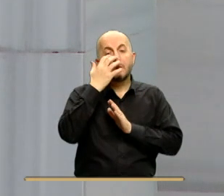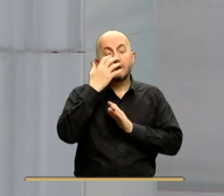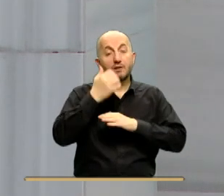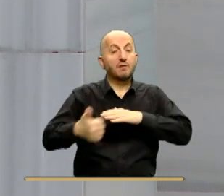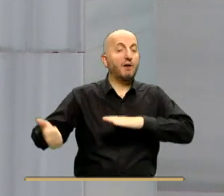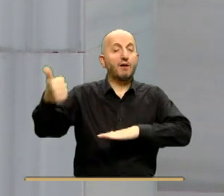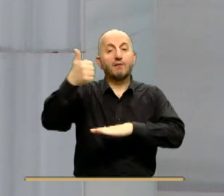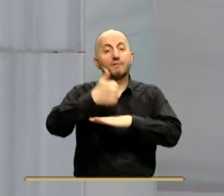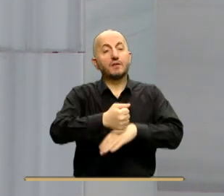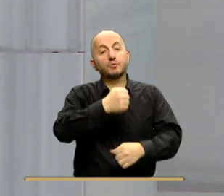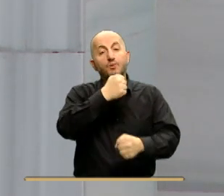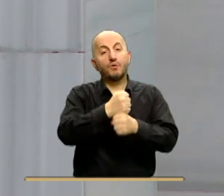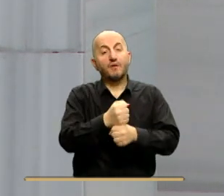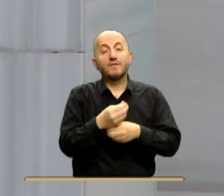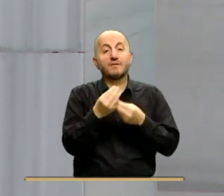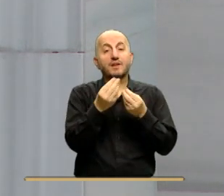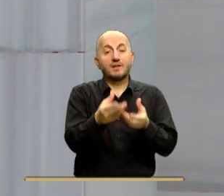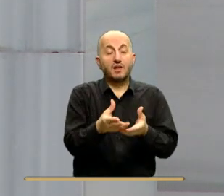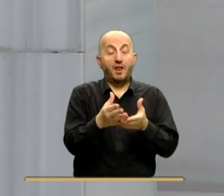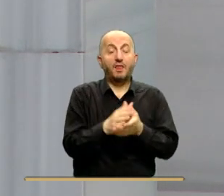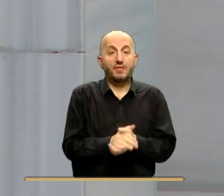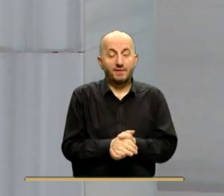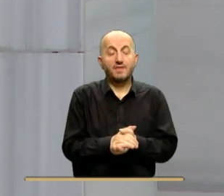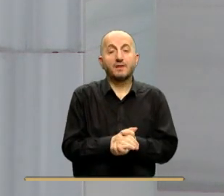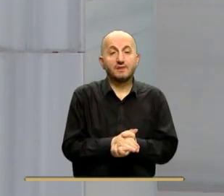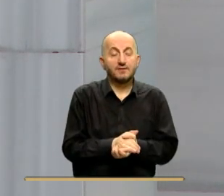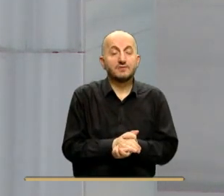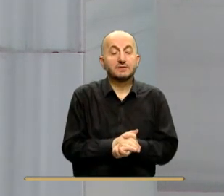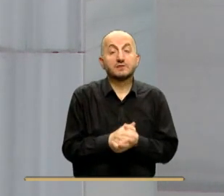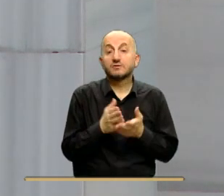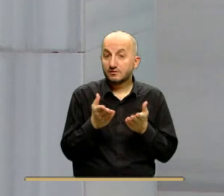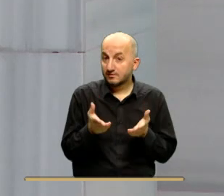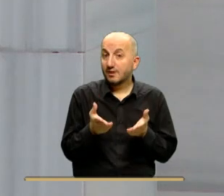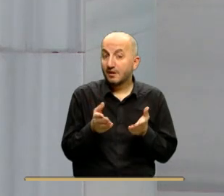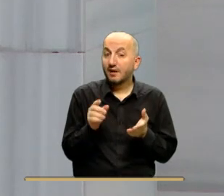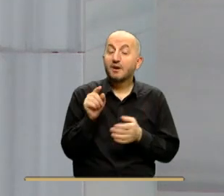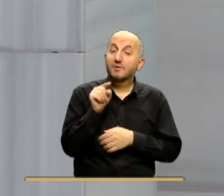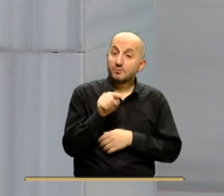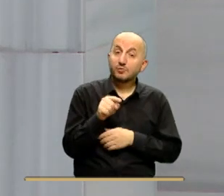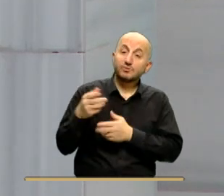halifelik göreviyle donatılan işte bu